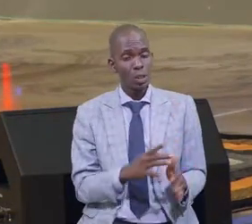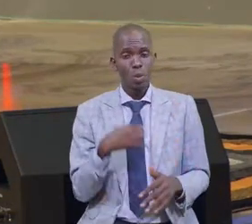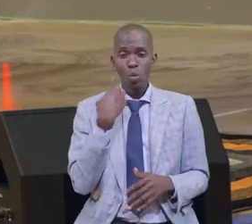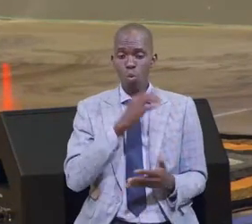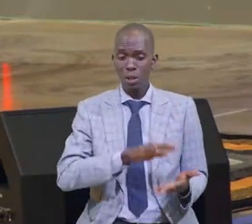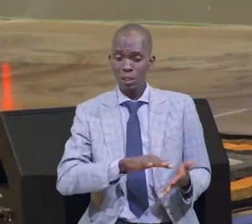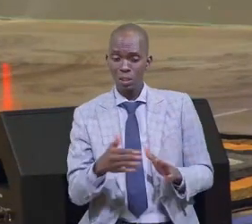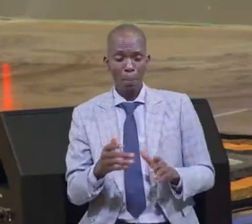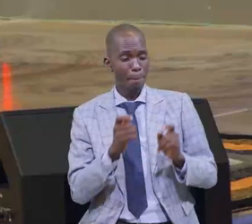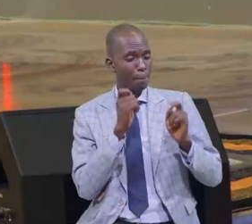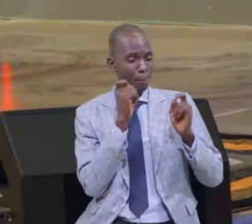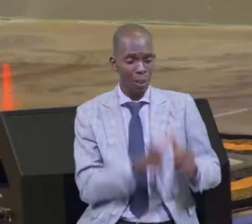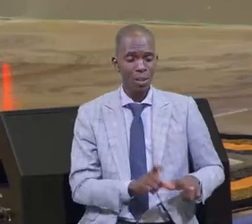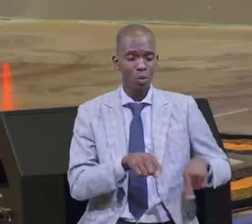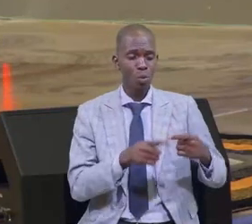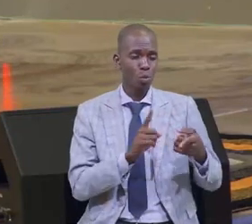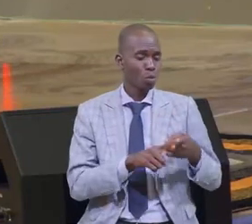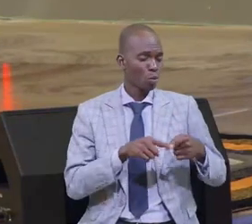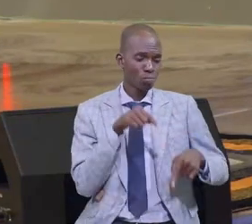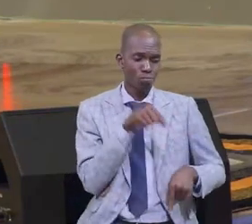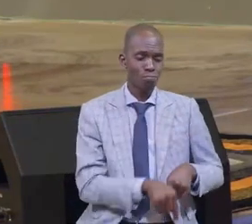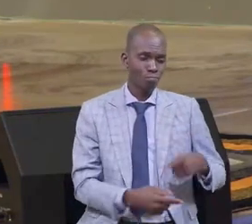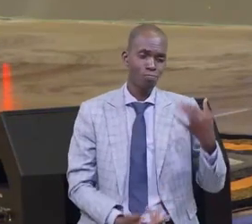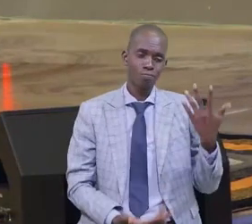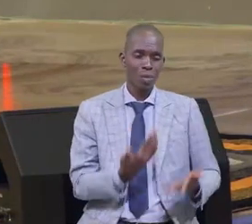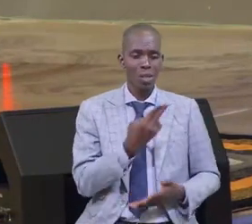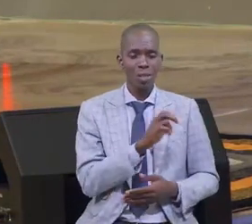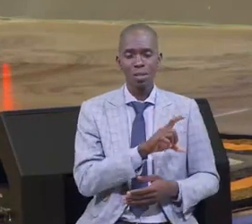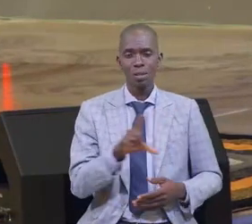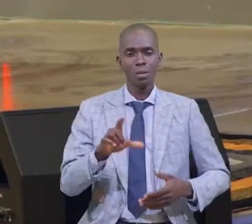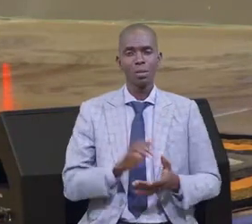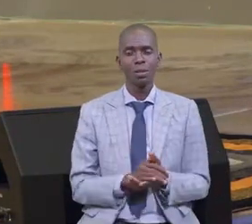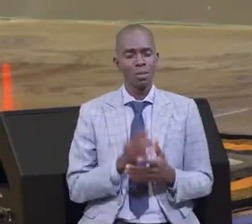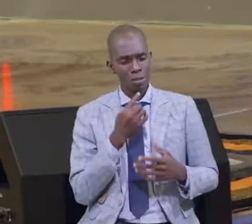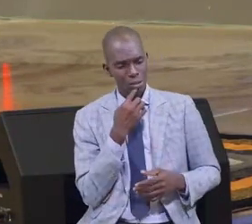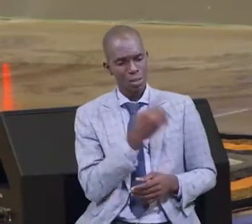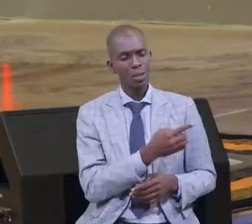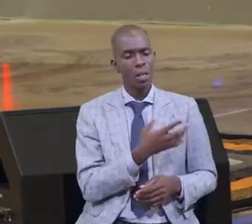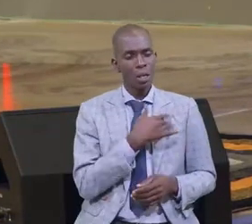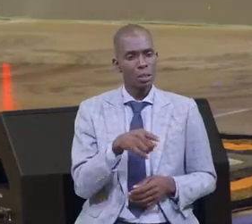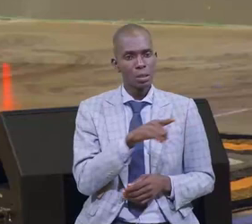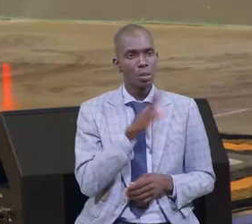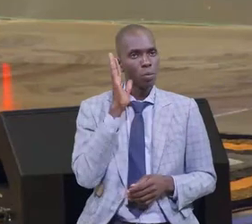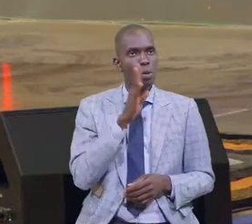qui meurent vont immédiatement en enfer.